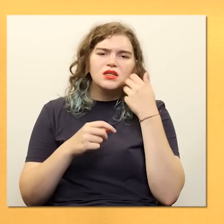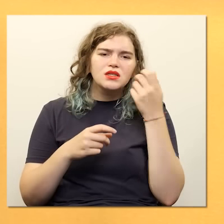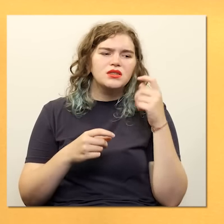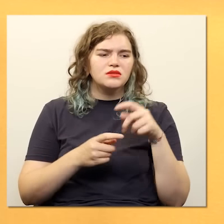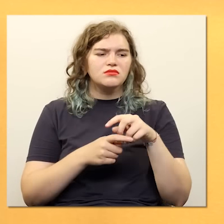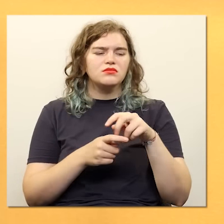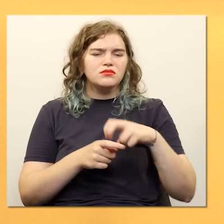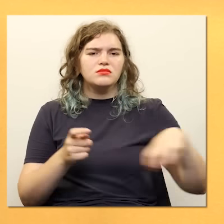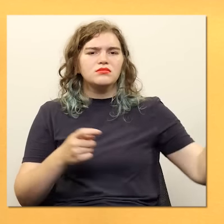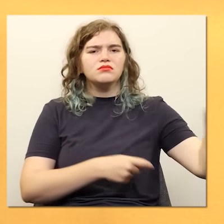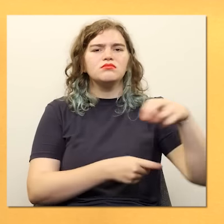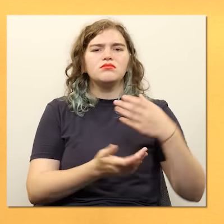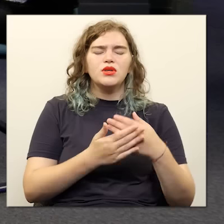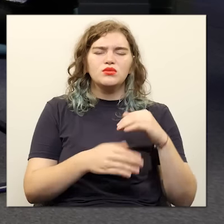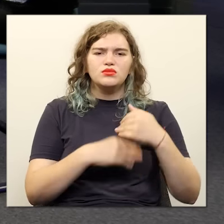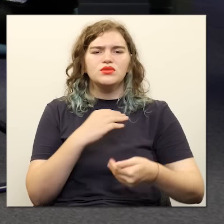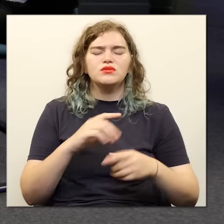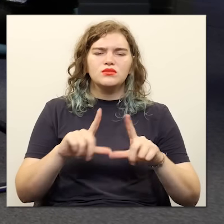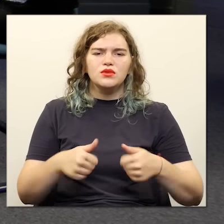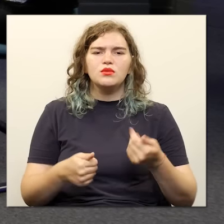mers cu cina Domnului pe sate.